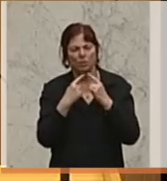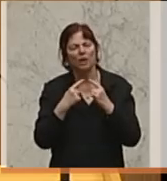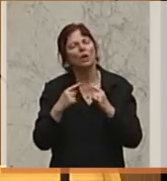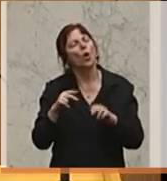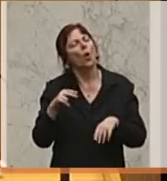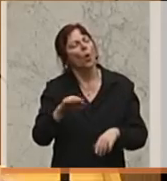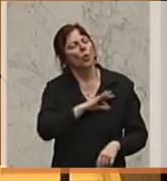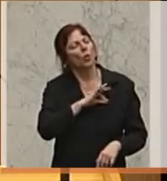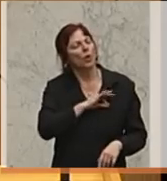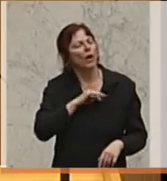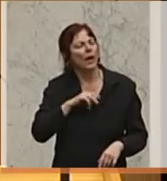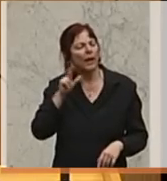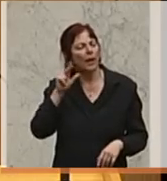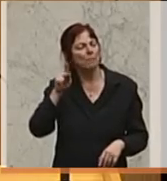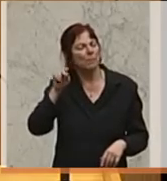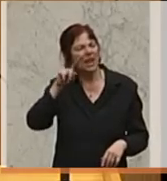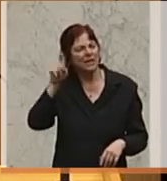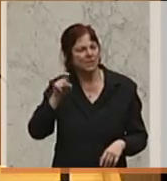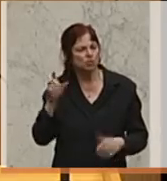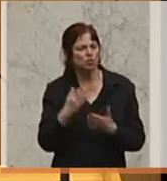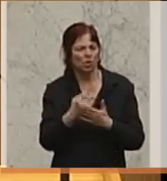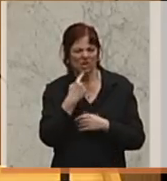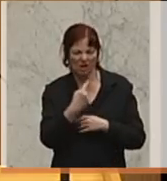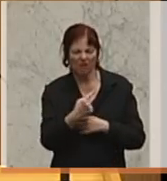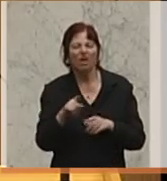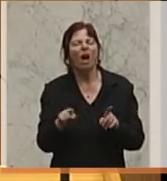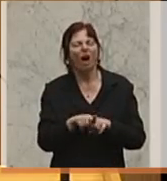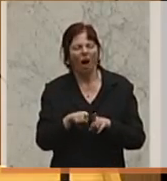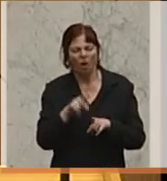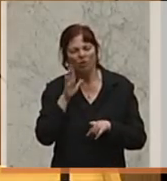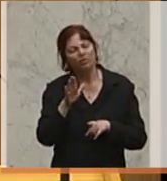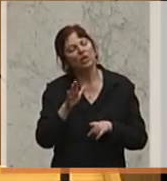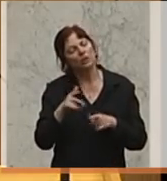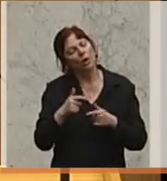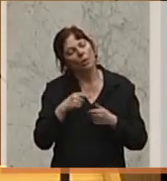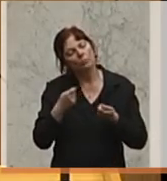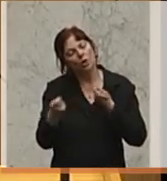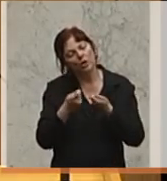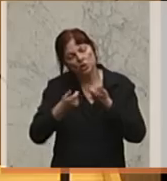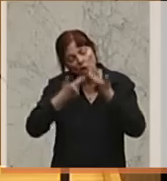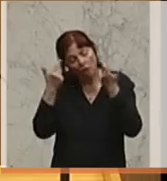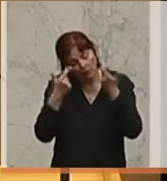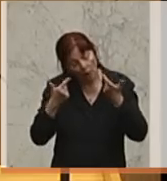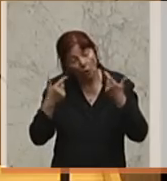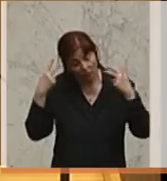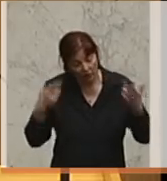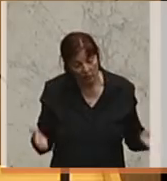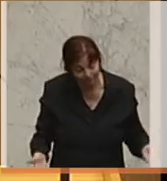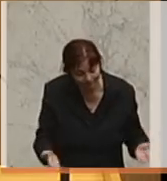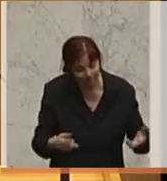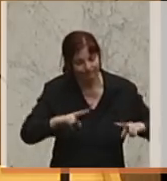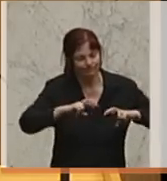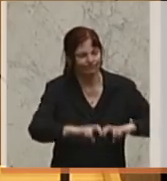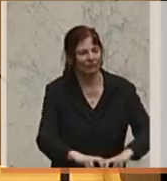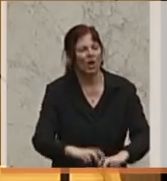das ausführlich würdigen und die politische Aufklärung vorantreiben. Die strafrechtliche Aufklärung, Frau Kollegin von der